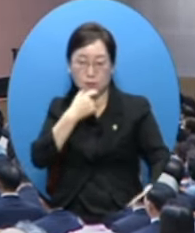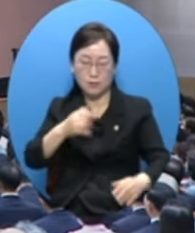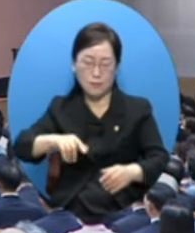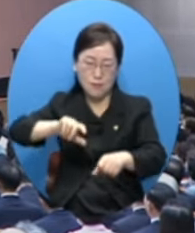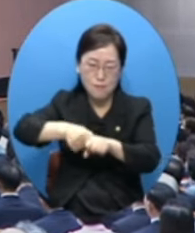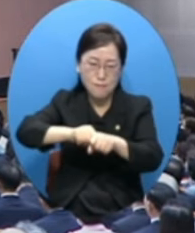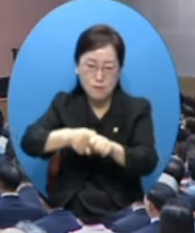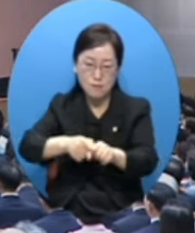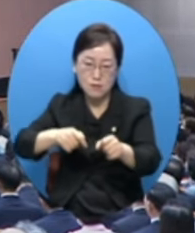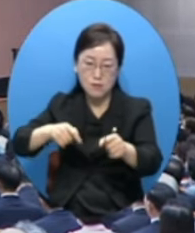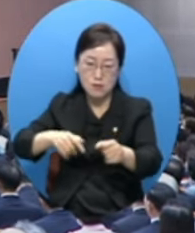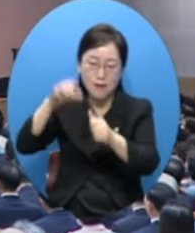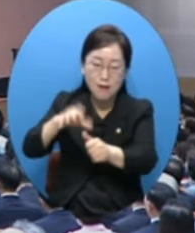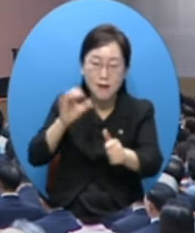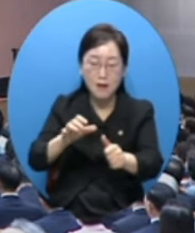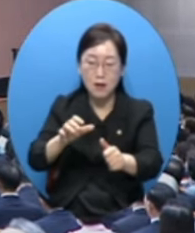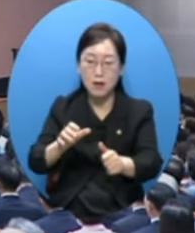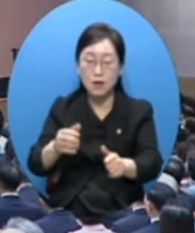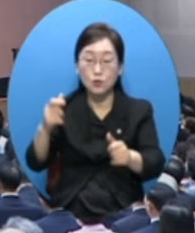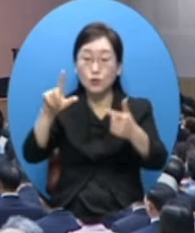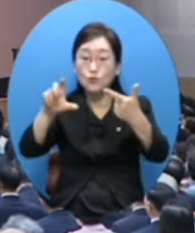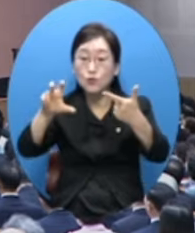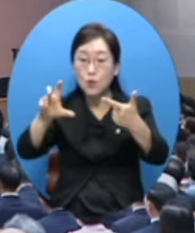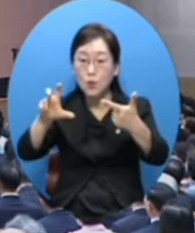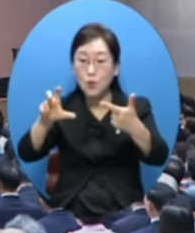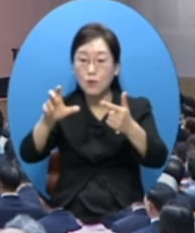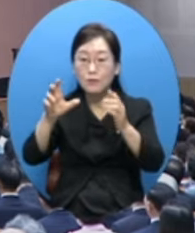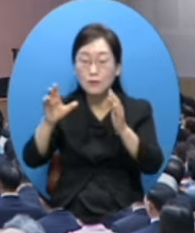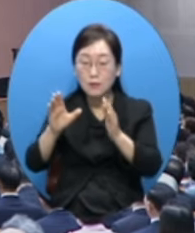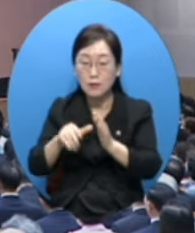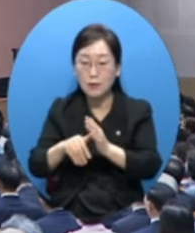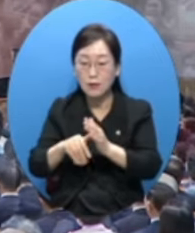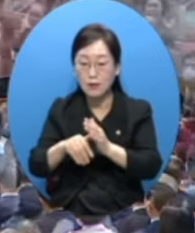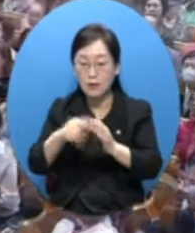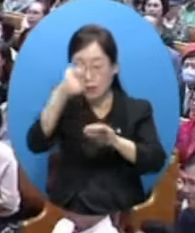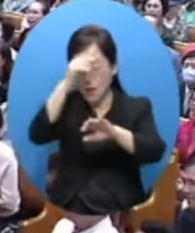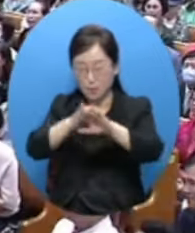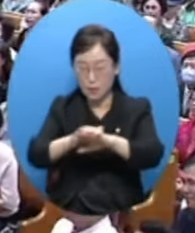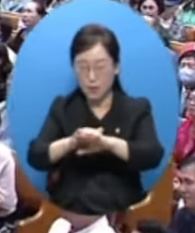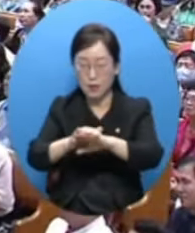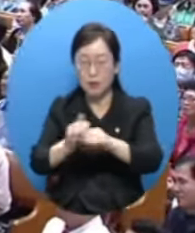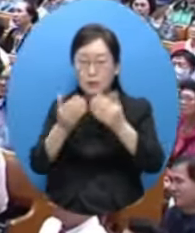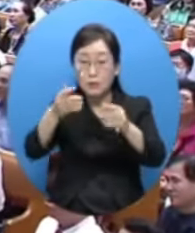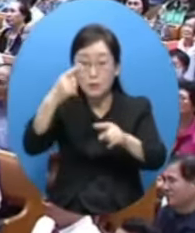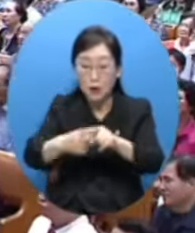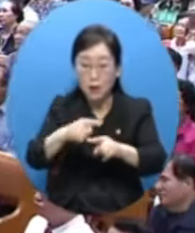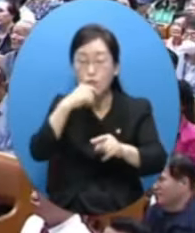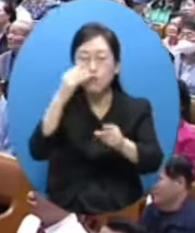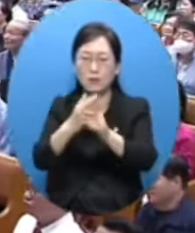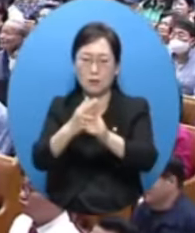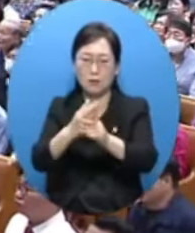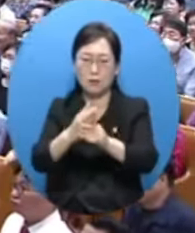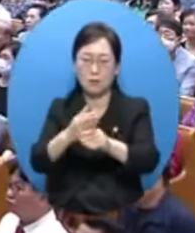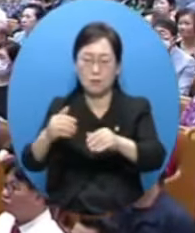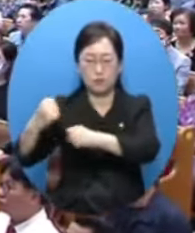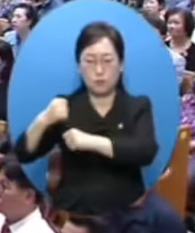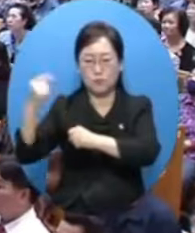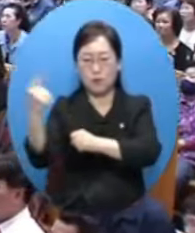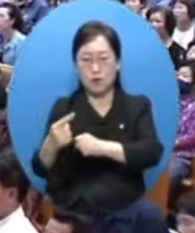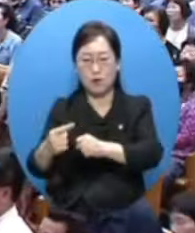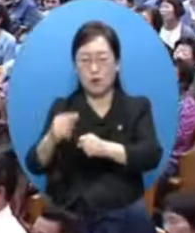동란 때 교회당에 뭐 예배드리다가 공산군이 들어와서 모든 교인과 함께